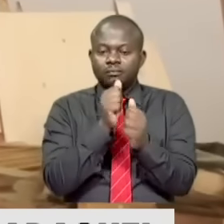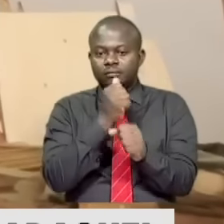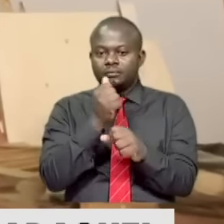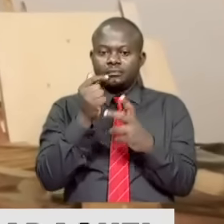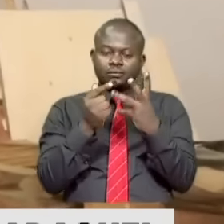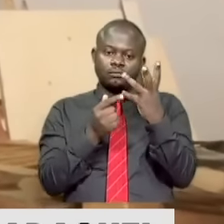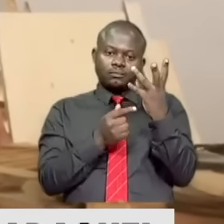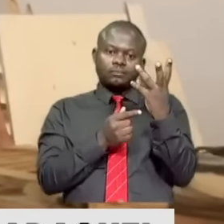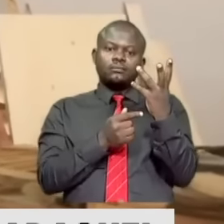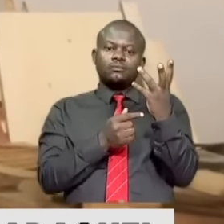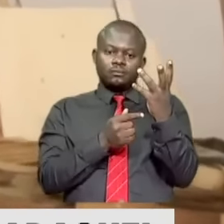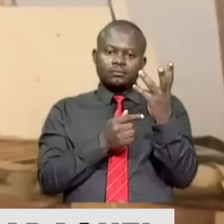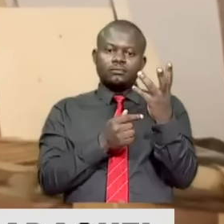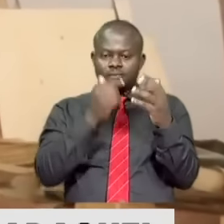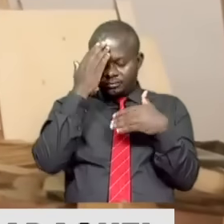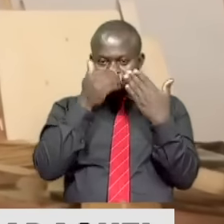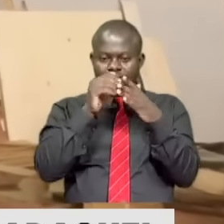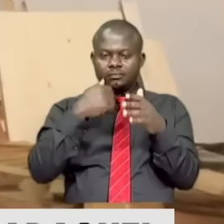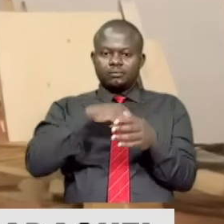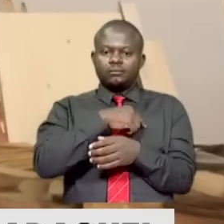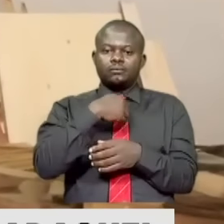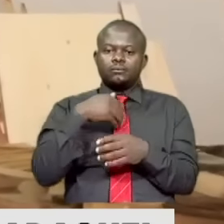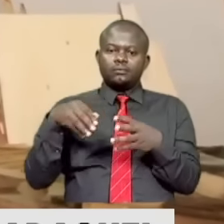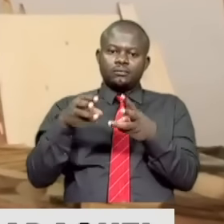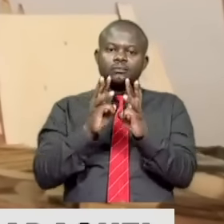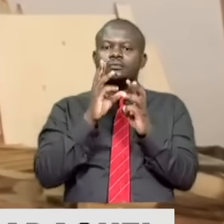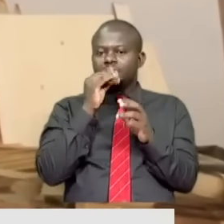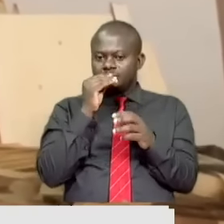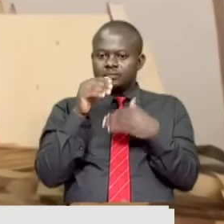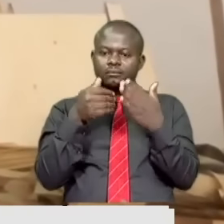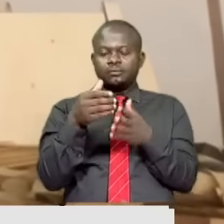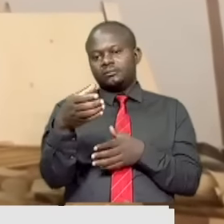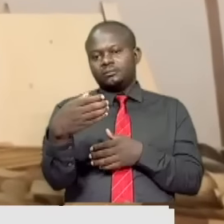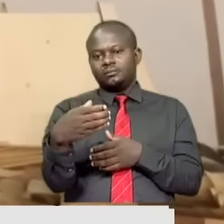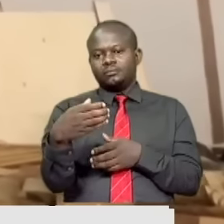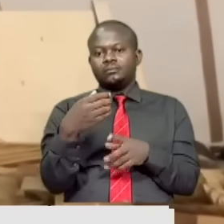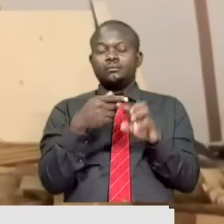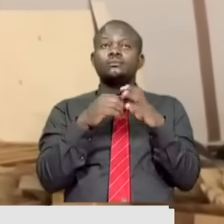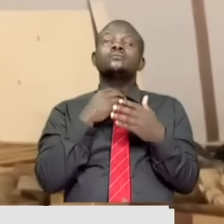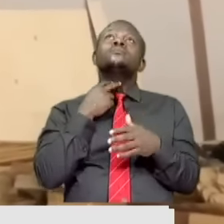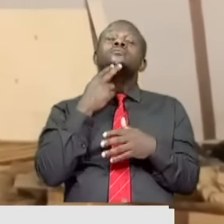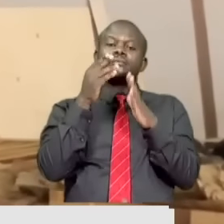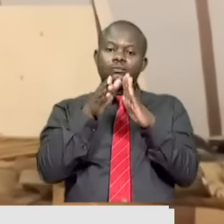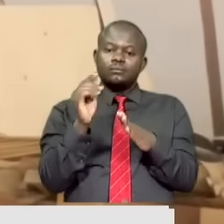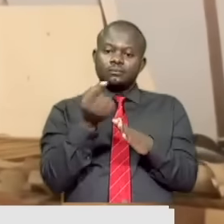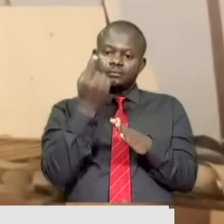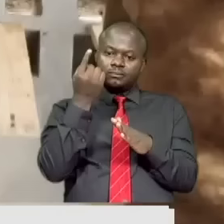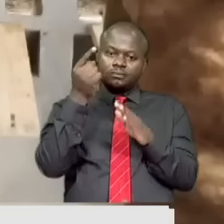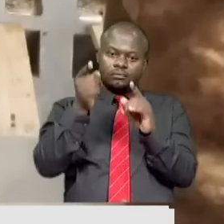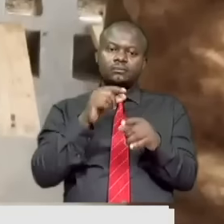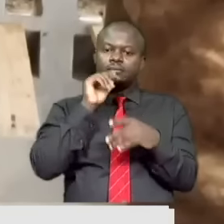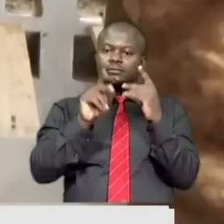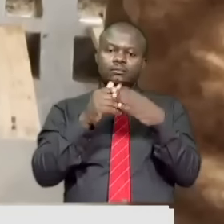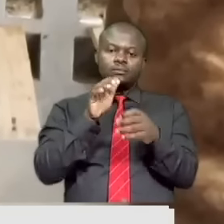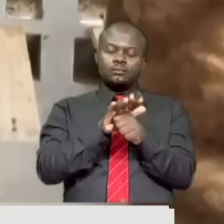bikagenda neza, cyane ko baba bafite n'uburyo bavugirwa n'ubuyobozi bw'iyo koperative. Aho ijwi ry'umuntu umwe rigera ntabwo ari nk'ibya benshi bigera.